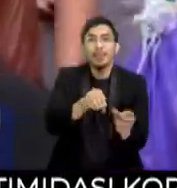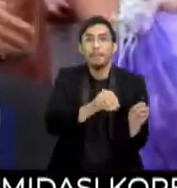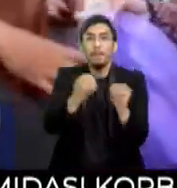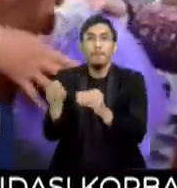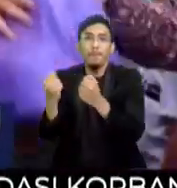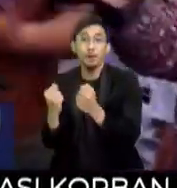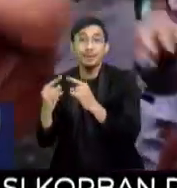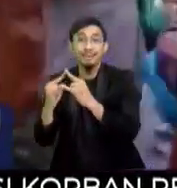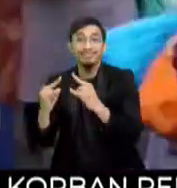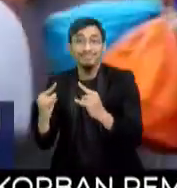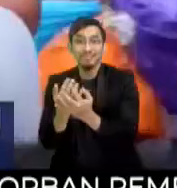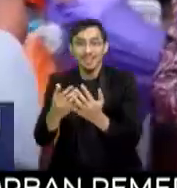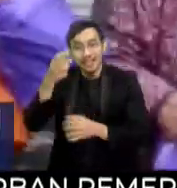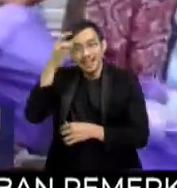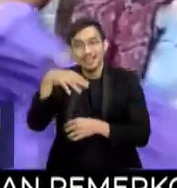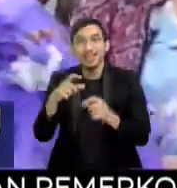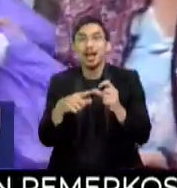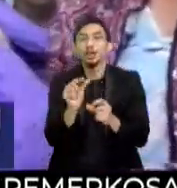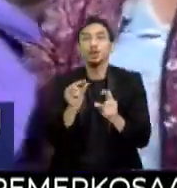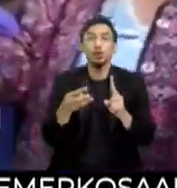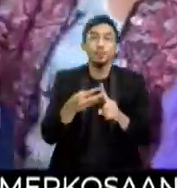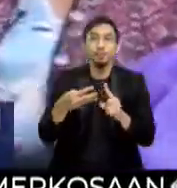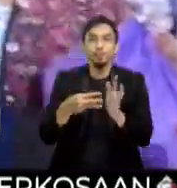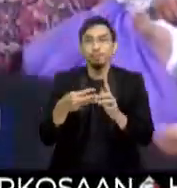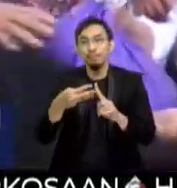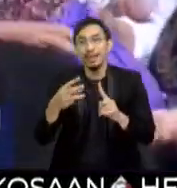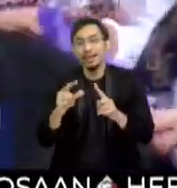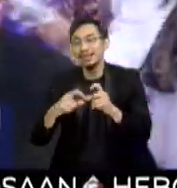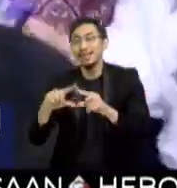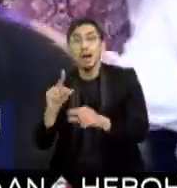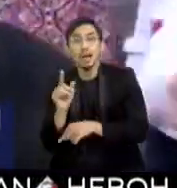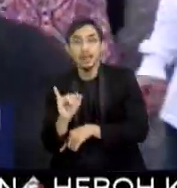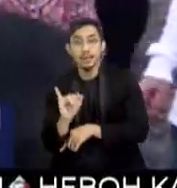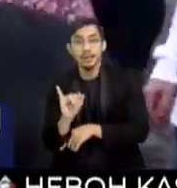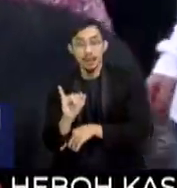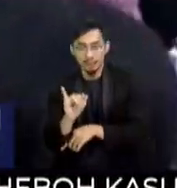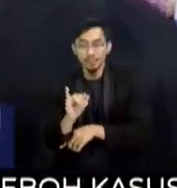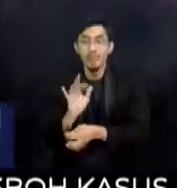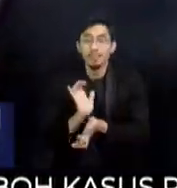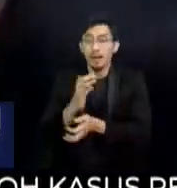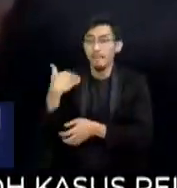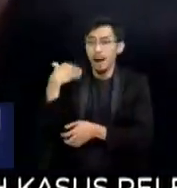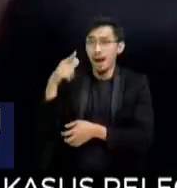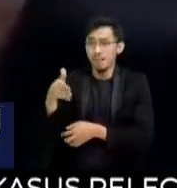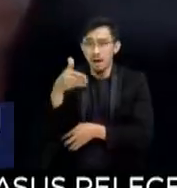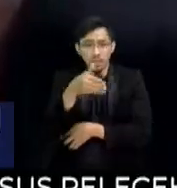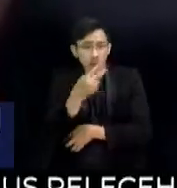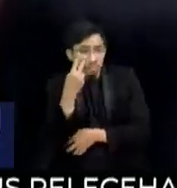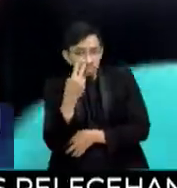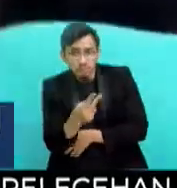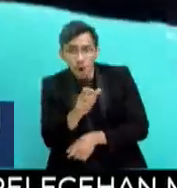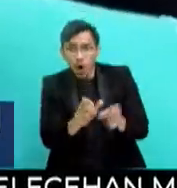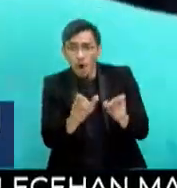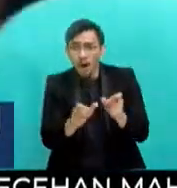Sumbersari, Lumajang, Jawa Timur. Mantan Panglima ini meninjau para korban yang kehilangan tempat tinggalnya usai diterjang erupsi